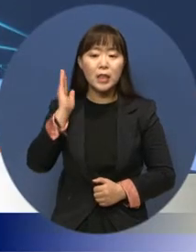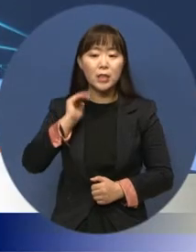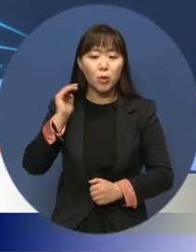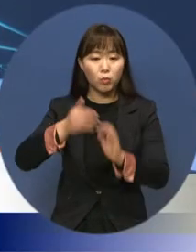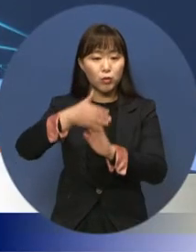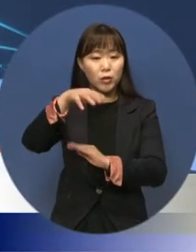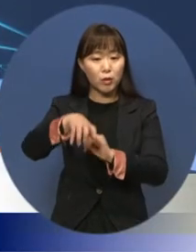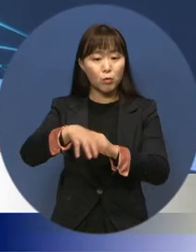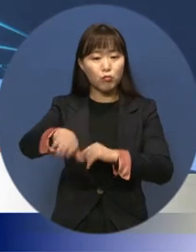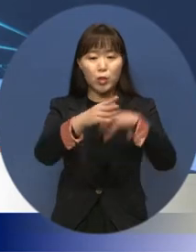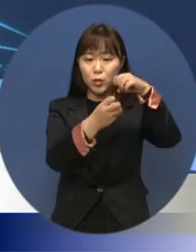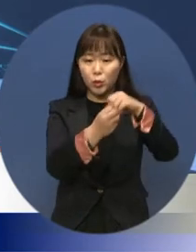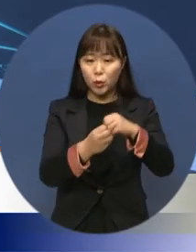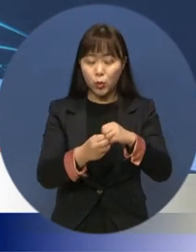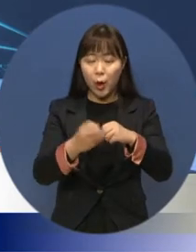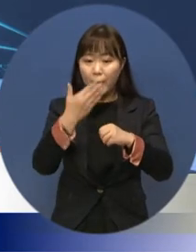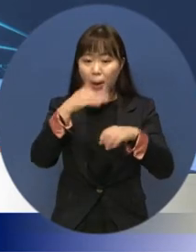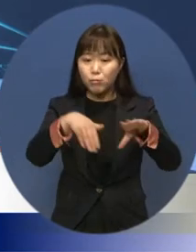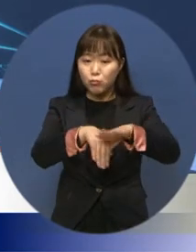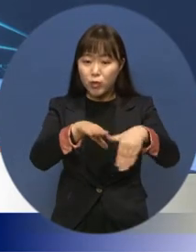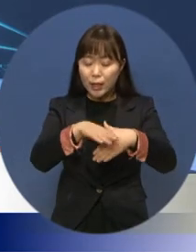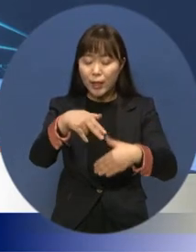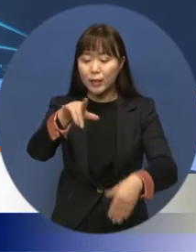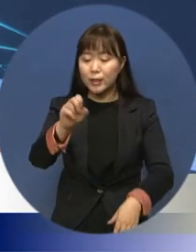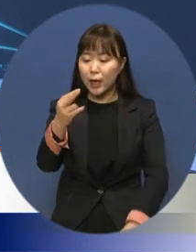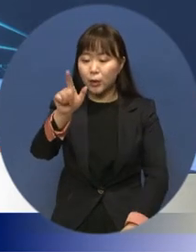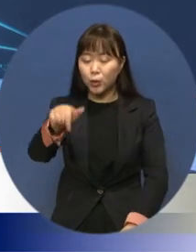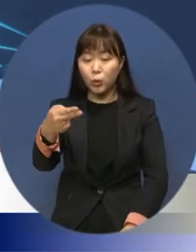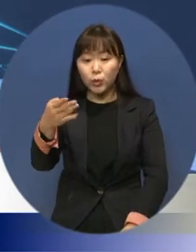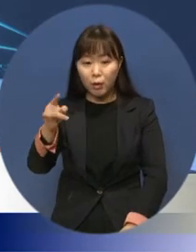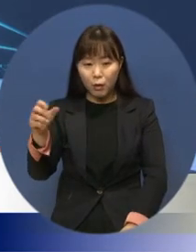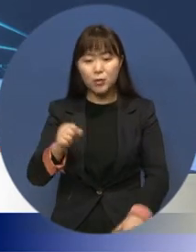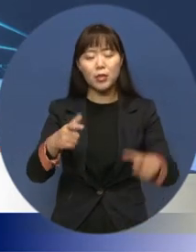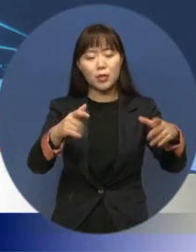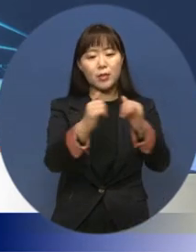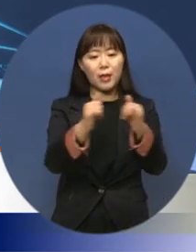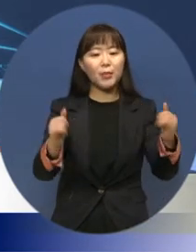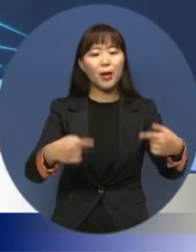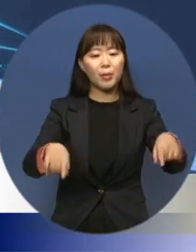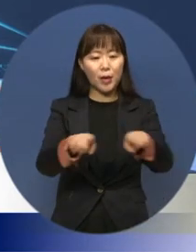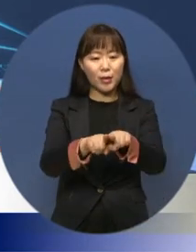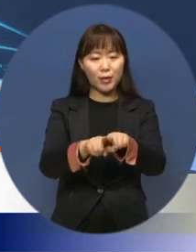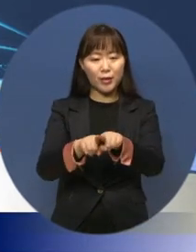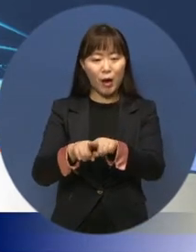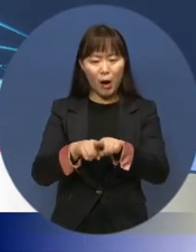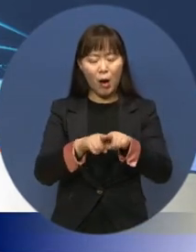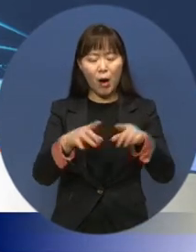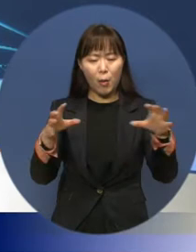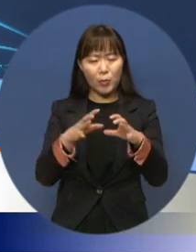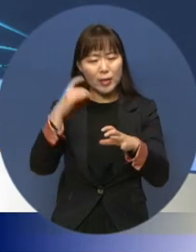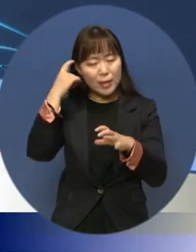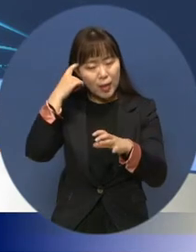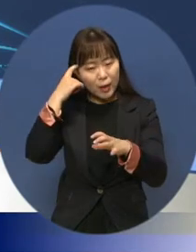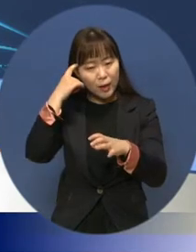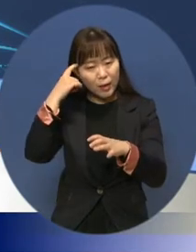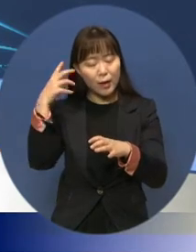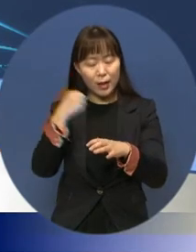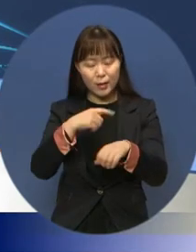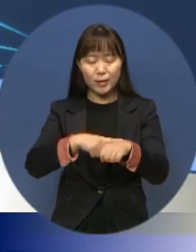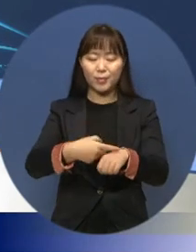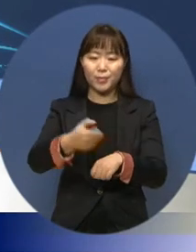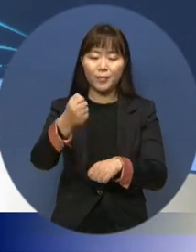의정부시에서 우리의 전통 식문화인 장독대로 지역 주민과 함께하는 공동체 정신을 되새기는 시간을